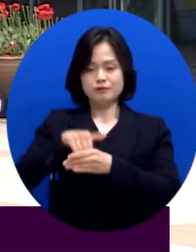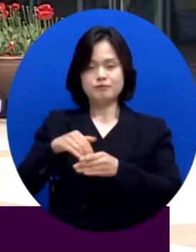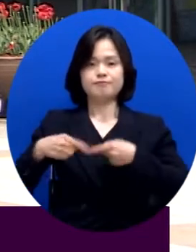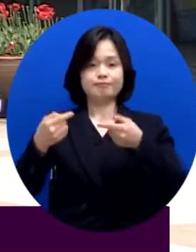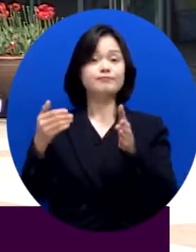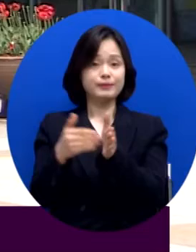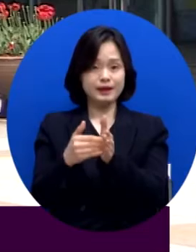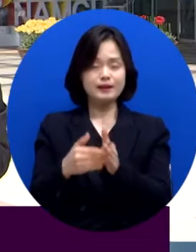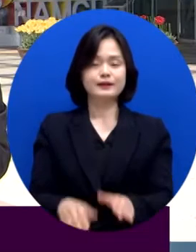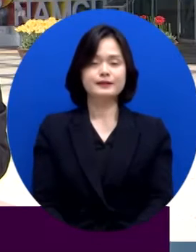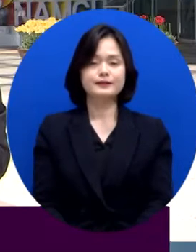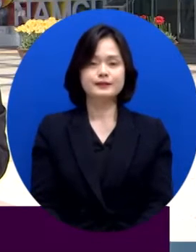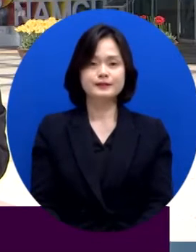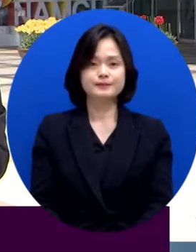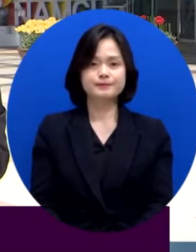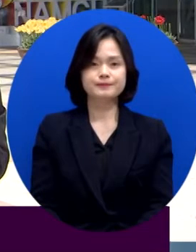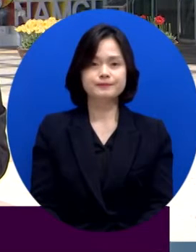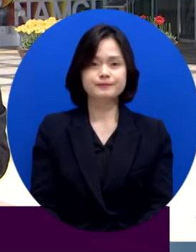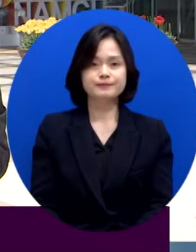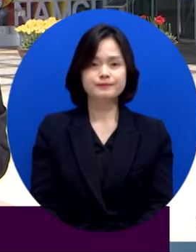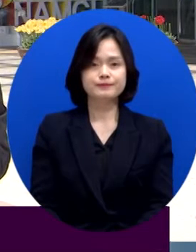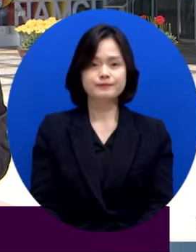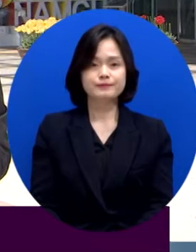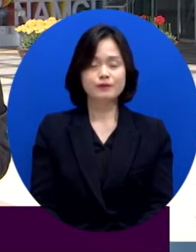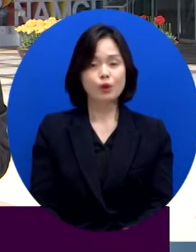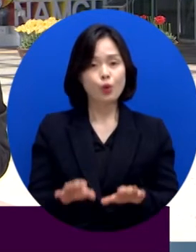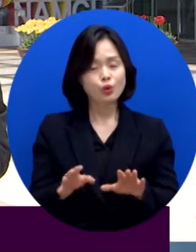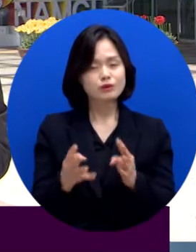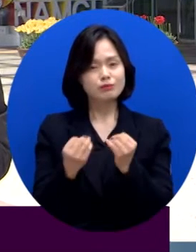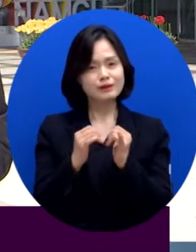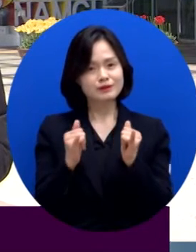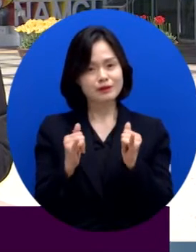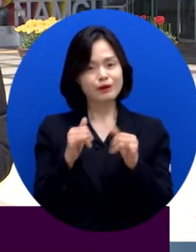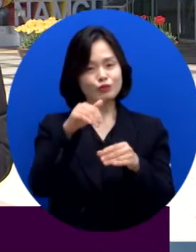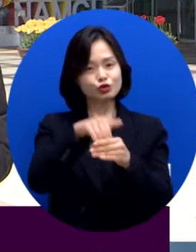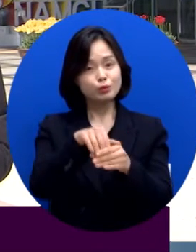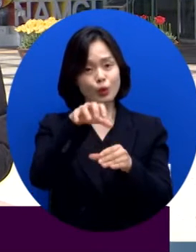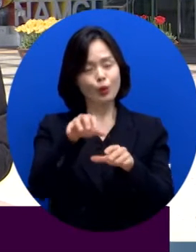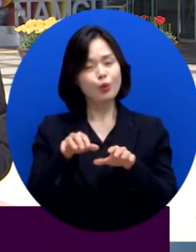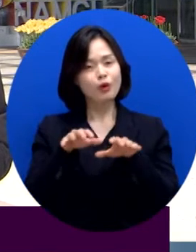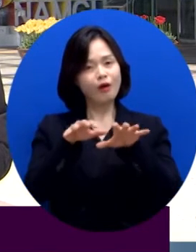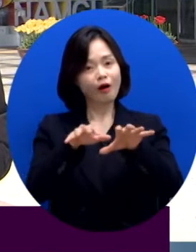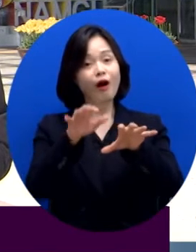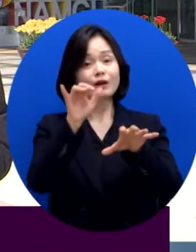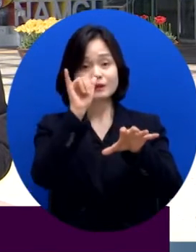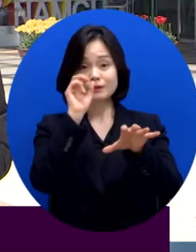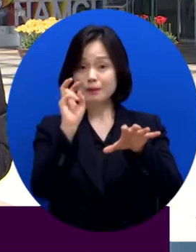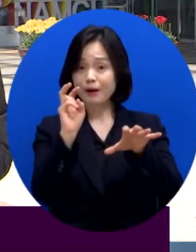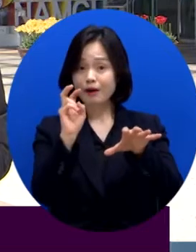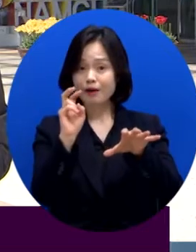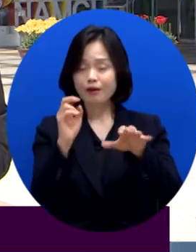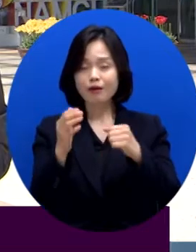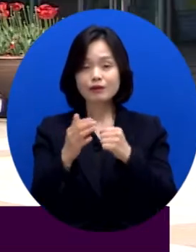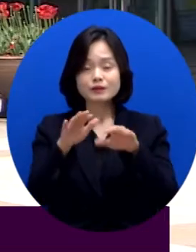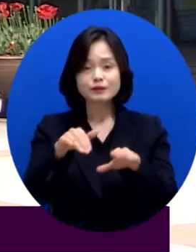참여했습니다. 네, 오늘 많은 분이 투표에 참여하실 것 같은데요. 투표 현장 분위기 어떻습니까?